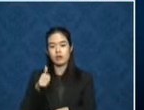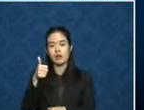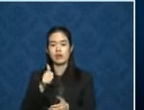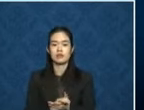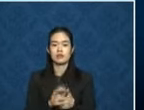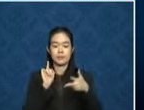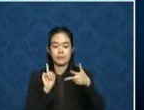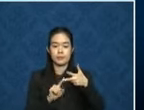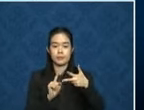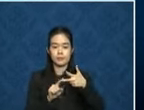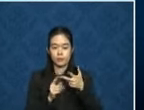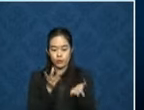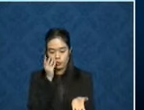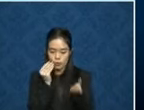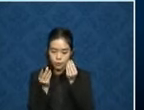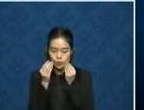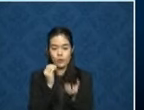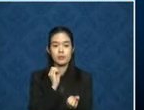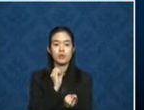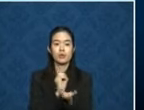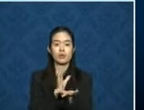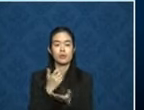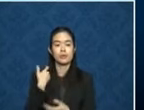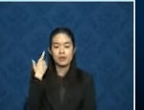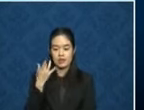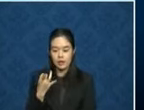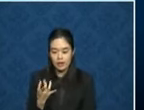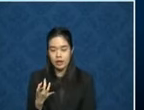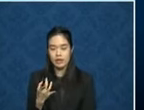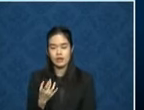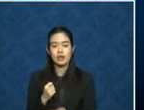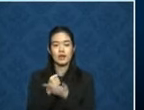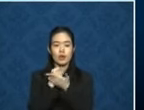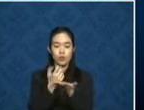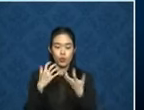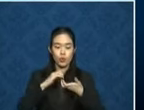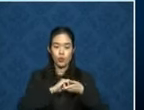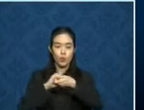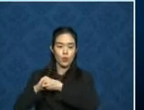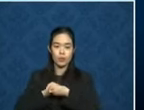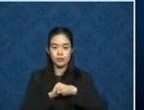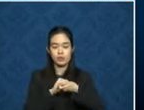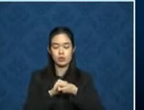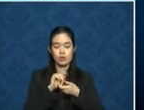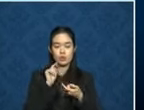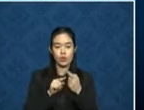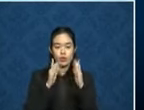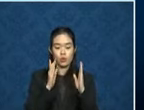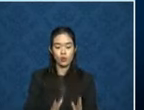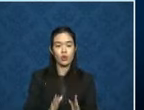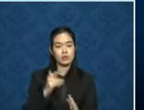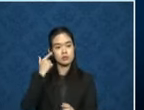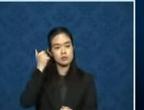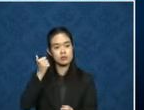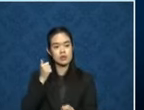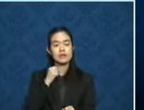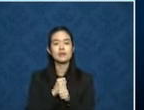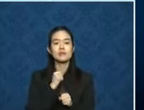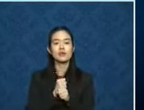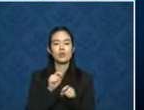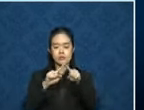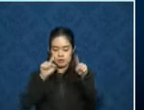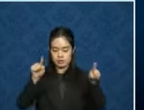ที่3ครับคือการศึกษาผลกระทบจากปัญญาประดิษฐ์และสร้างข้อตกลงร่วมกับนักพัฒนาครับโดยเราอาจจะทำการประกวดแข่งขันและทำข้อตกลงร่วมกับนักพัฒ